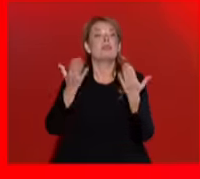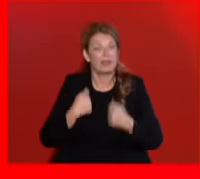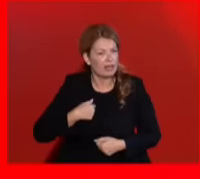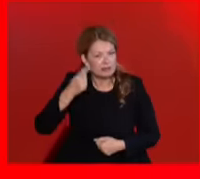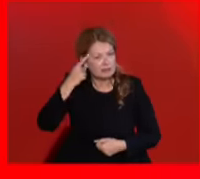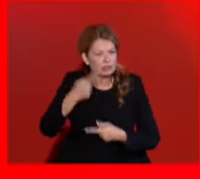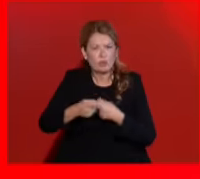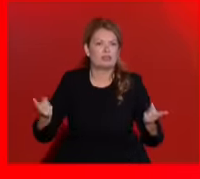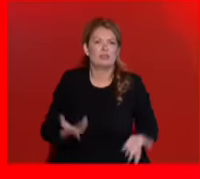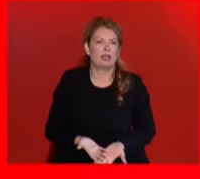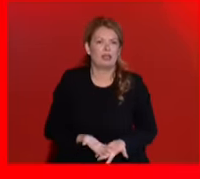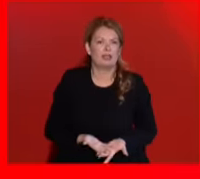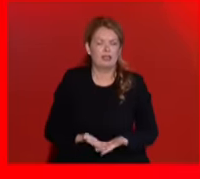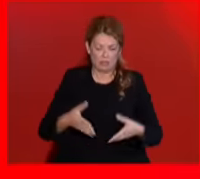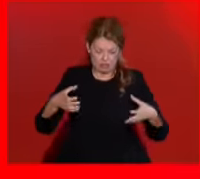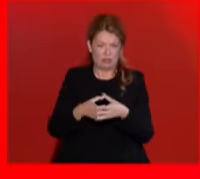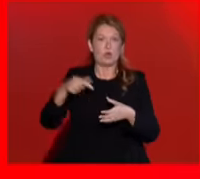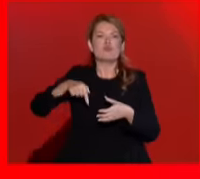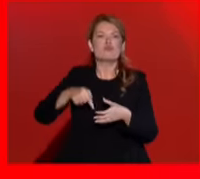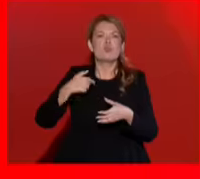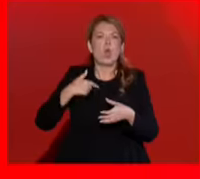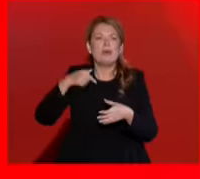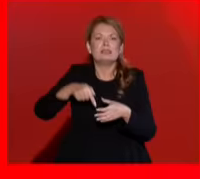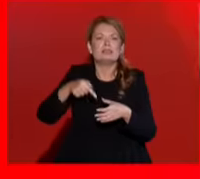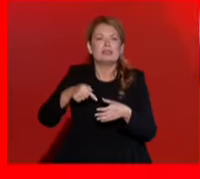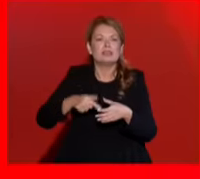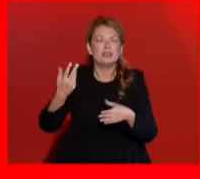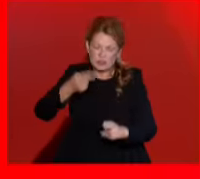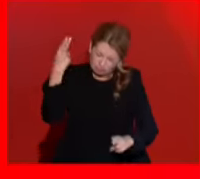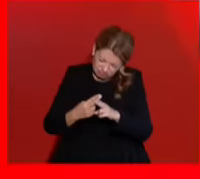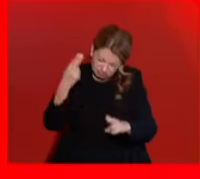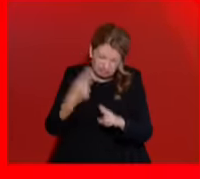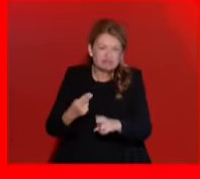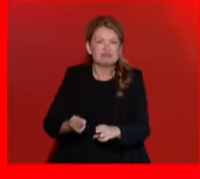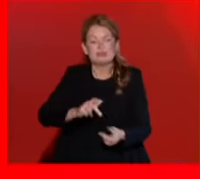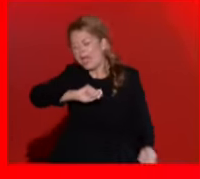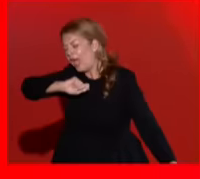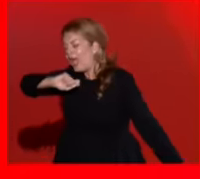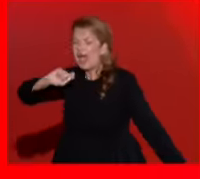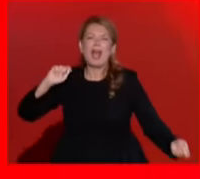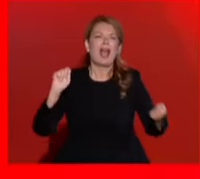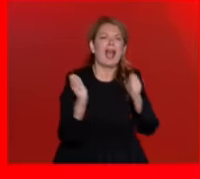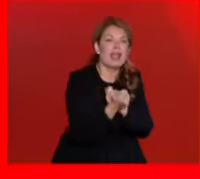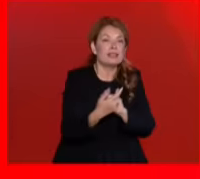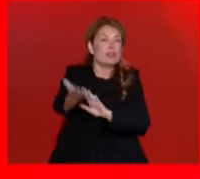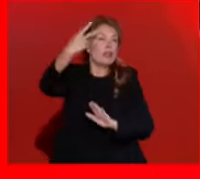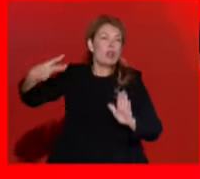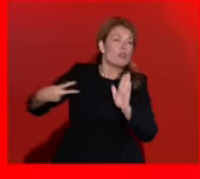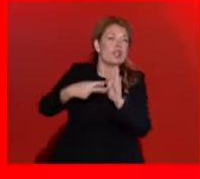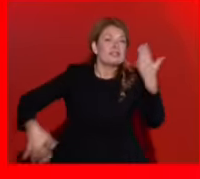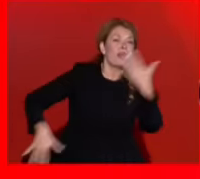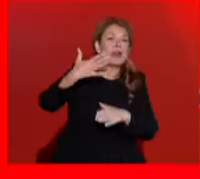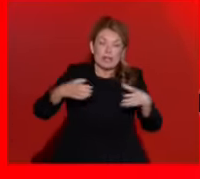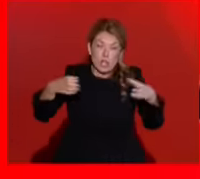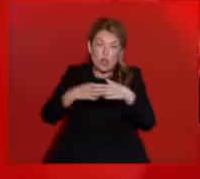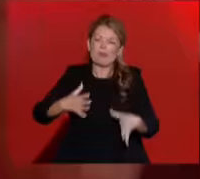ο χώρος δεν είναι αυτός που γέννησε τη μεγάλη πολιτική αλλαγή του